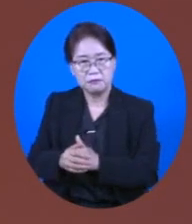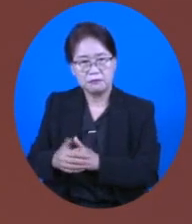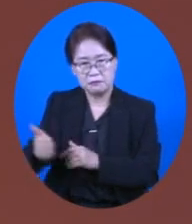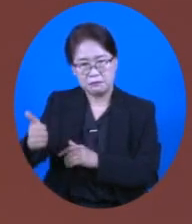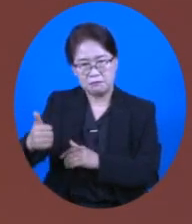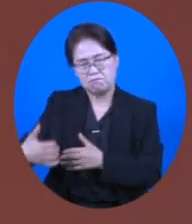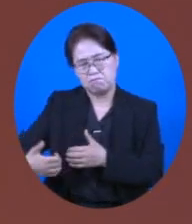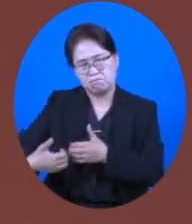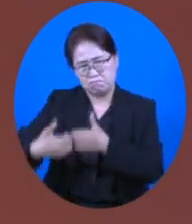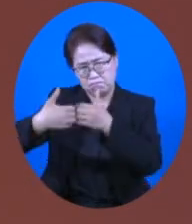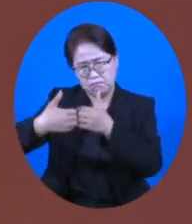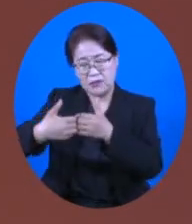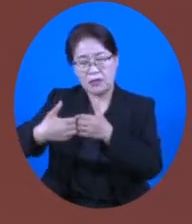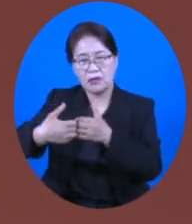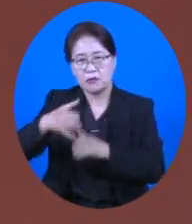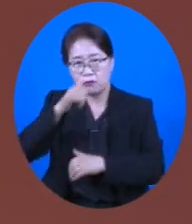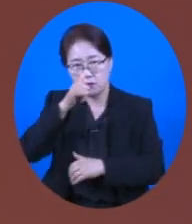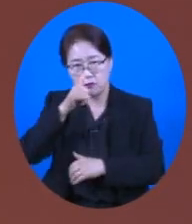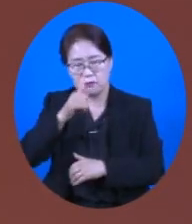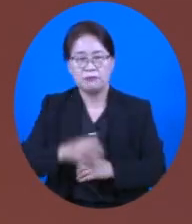대적을 하고 있다는 것입니다.